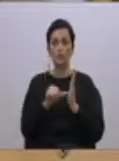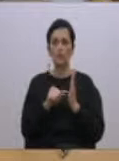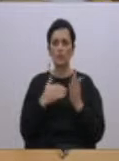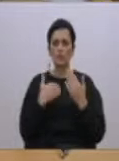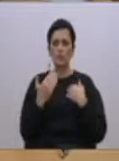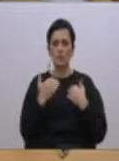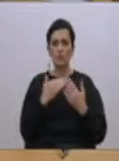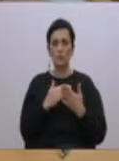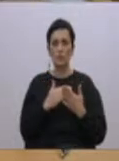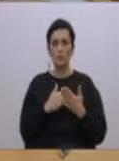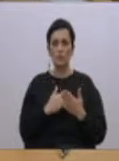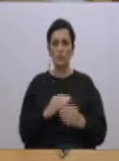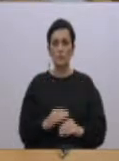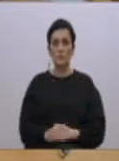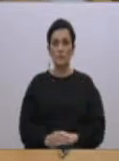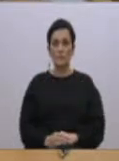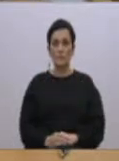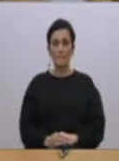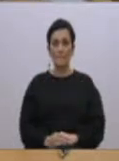atât cancisul regim.